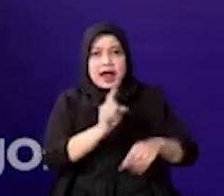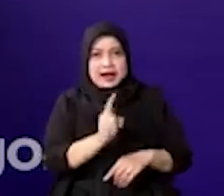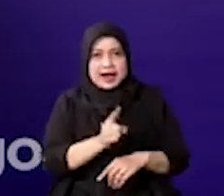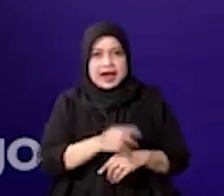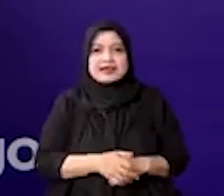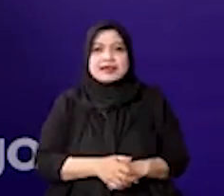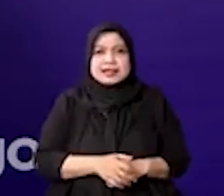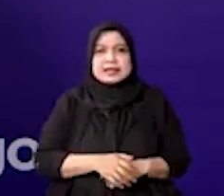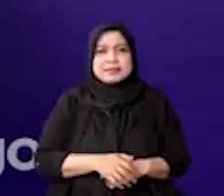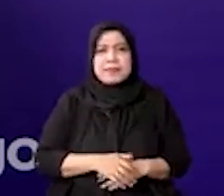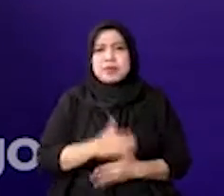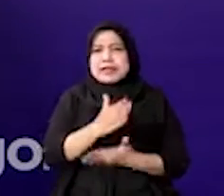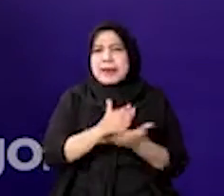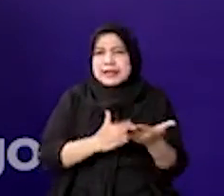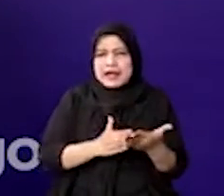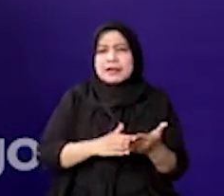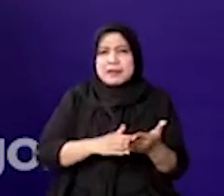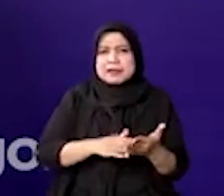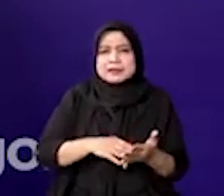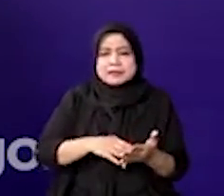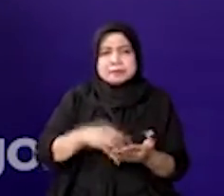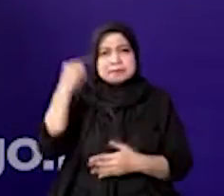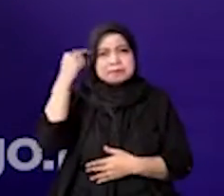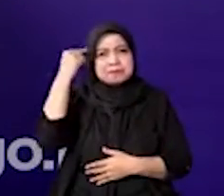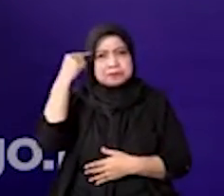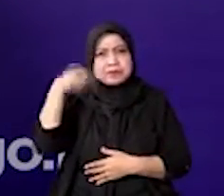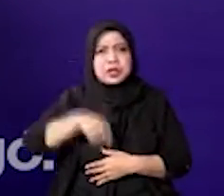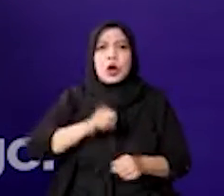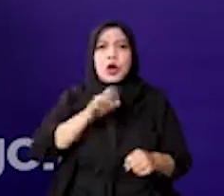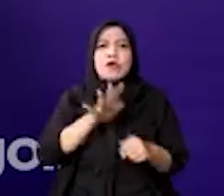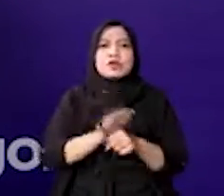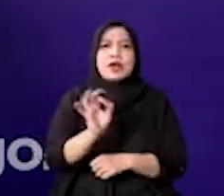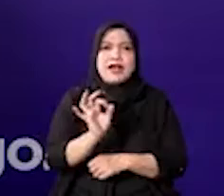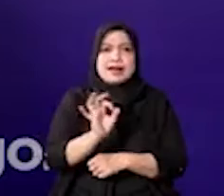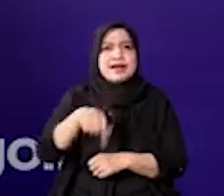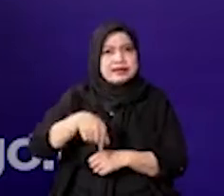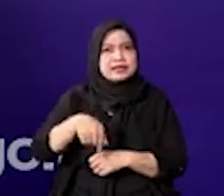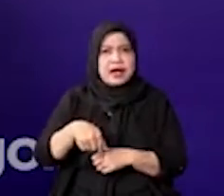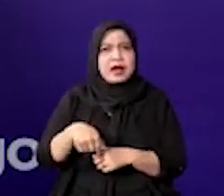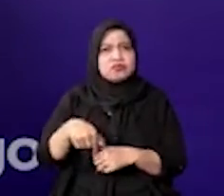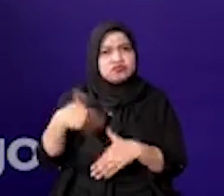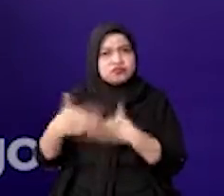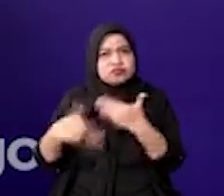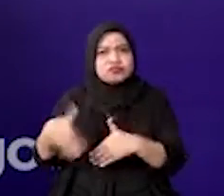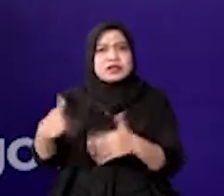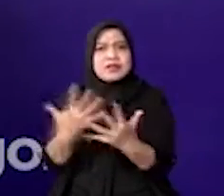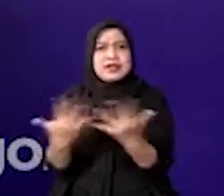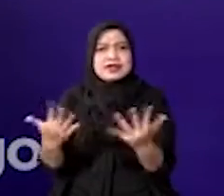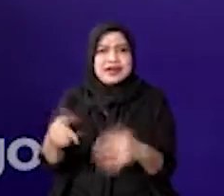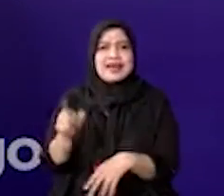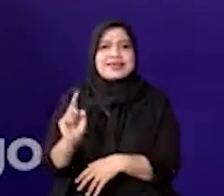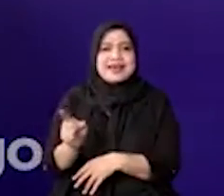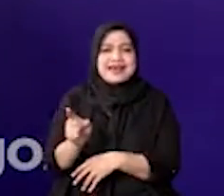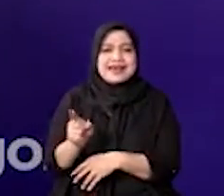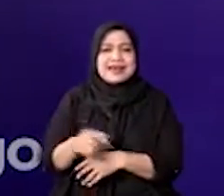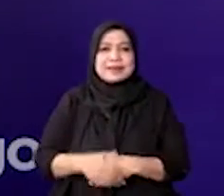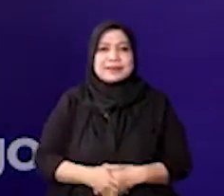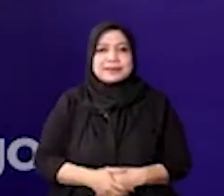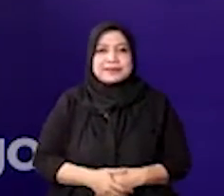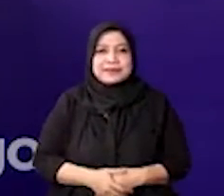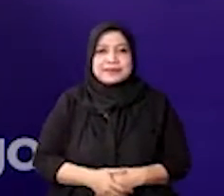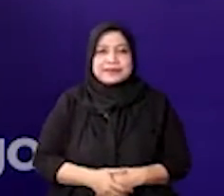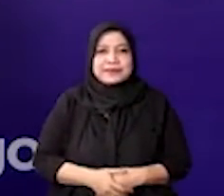covid tidak ada dan lain sebagainya Mbak ya itu terjadi di masyarakat kita pak sehingga kita dibenturkan oleh